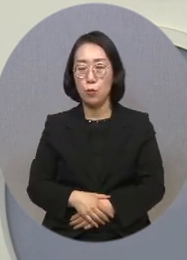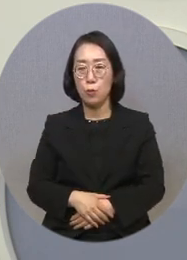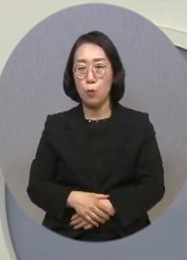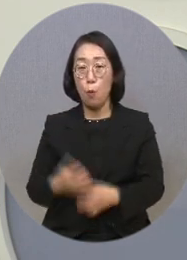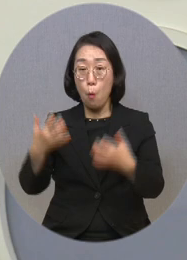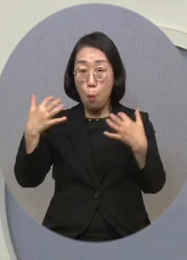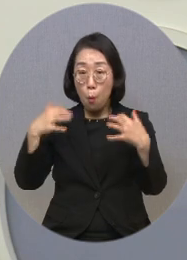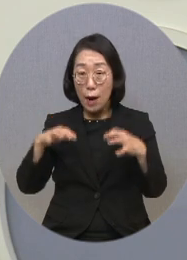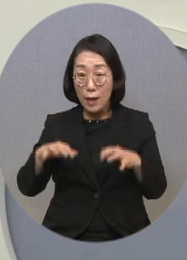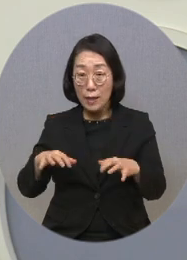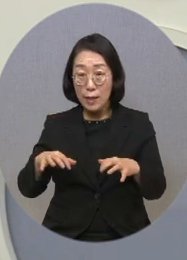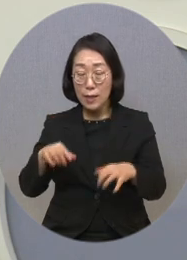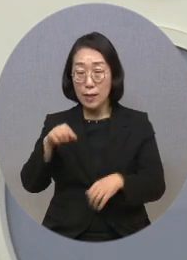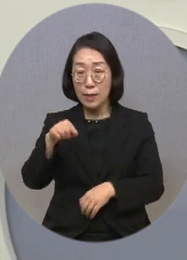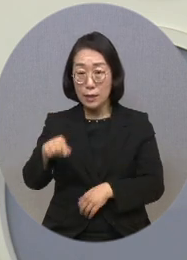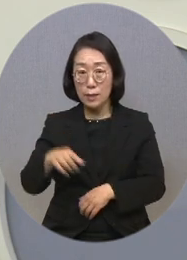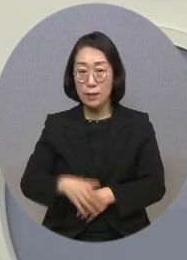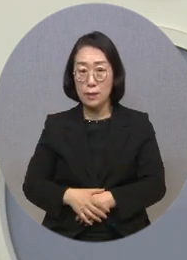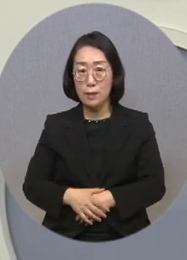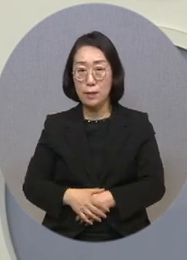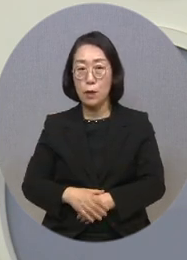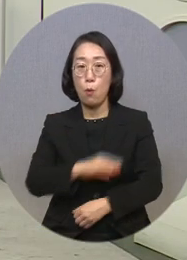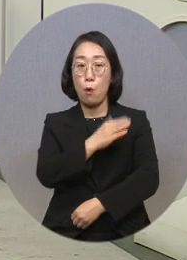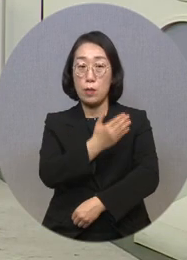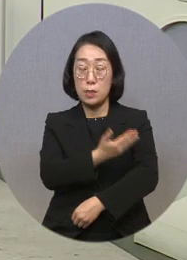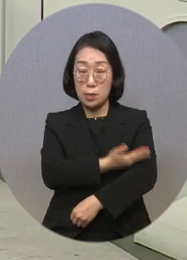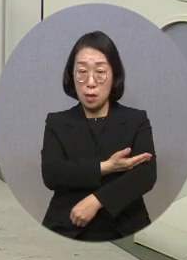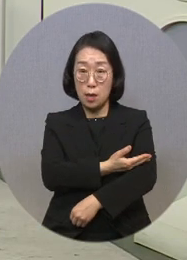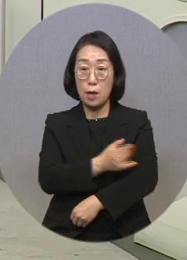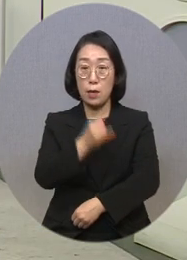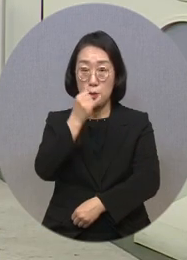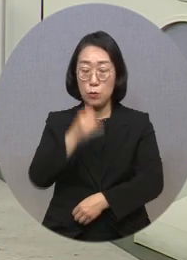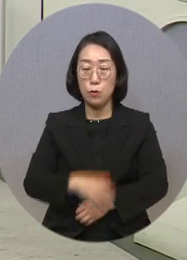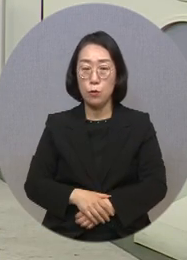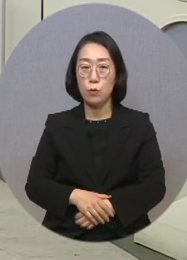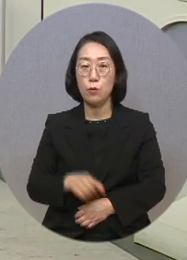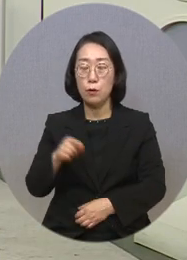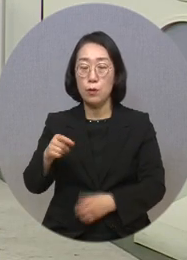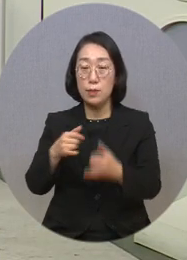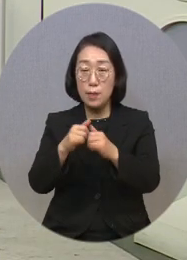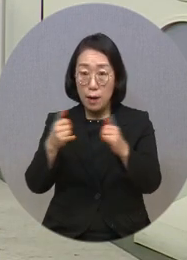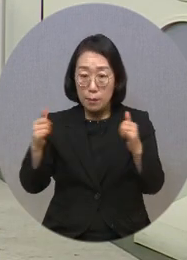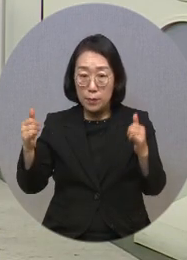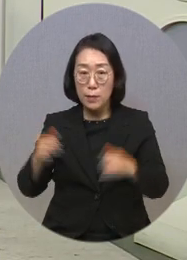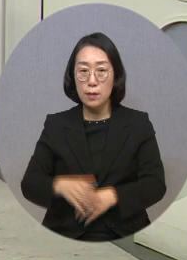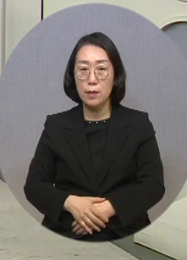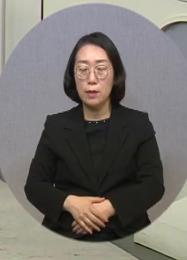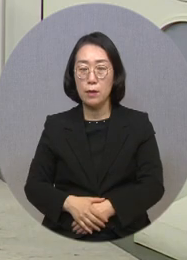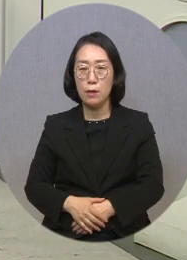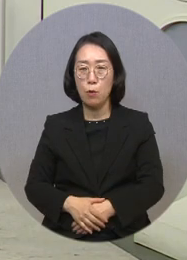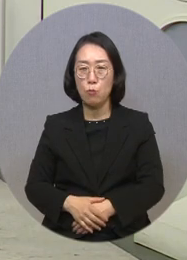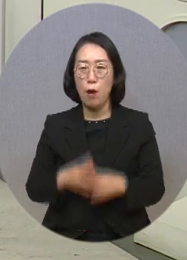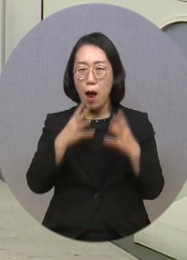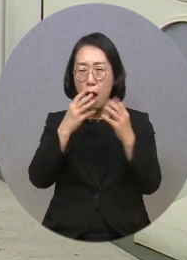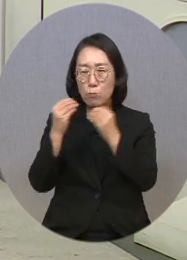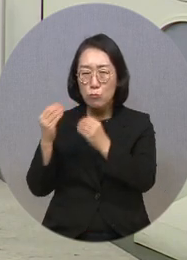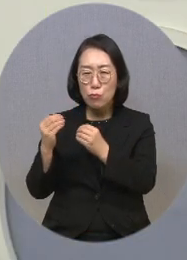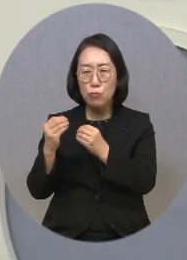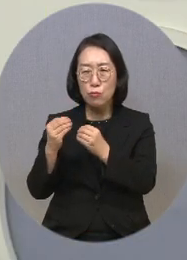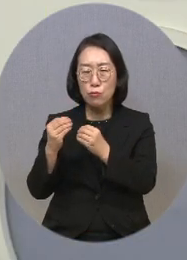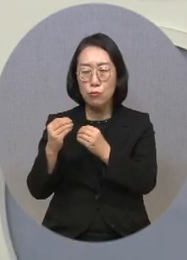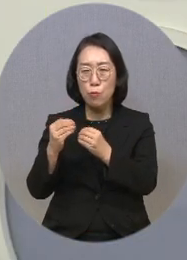호랑이는 자체가 그 권세를 얘기하는 거잖아요. 그래서 그 권세를 사람들이 인류가 너무 남용하기